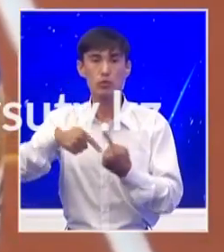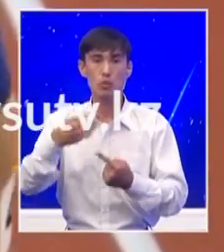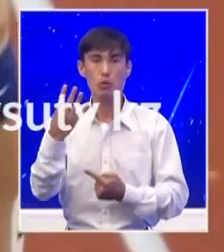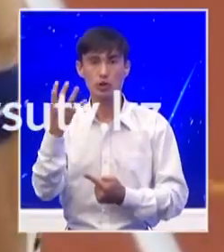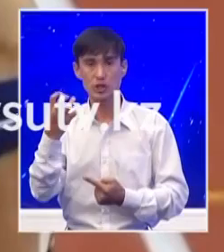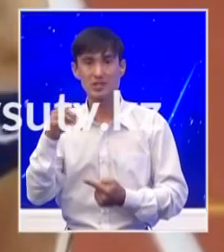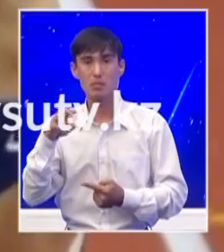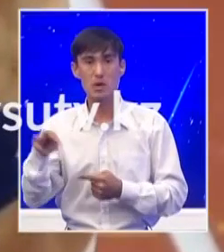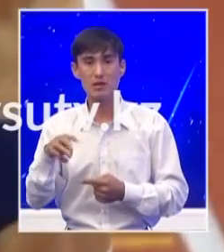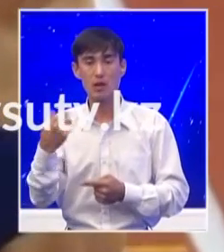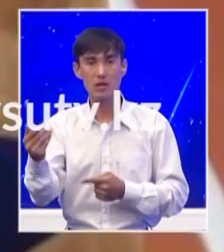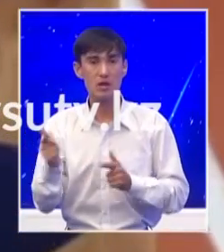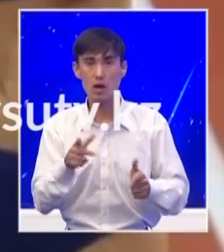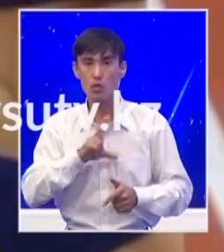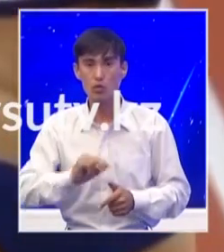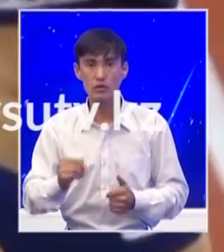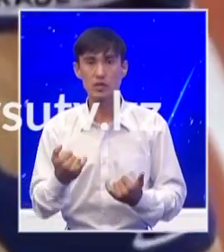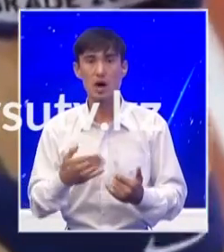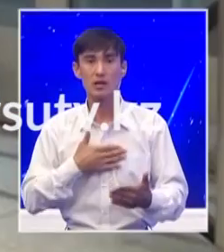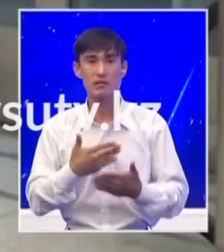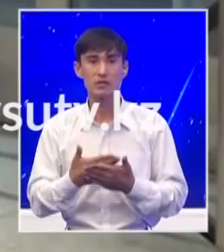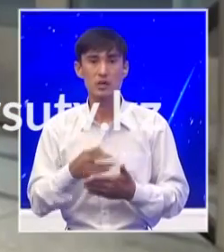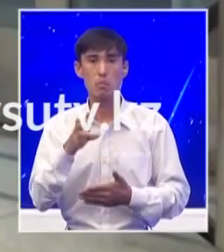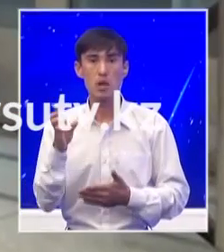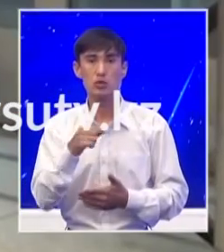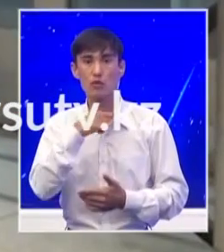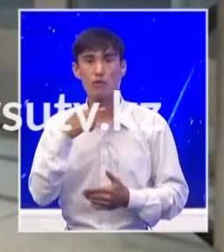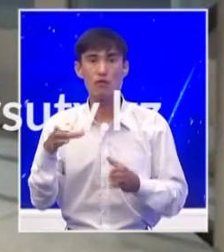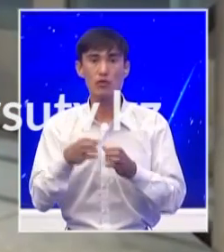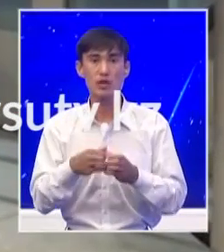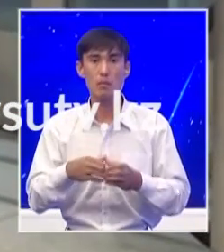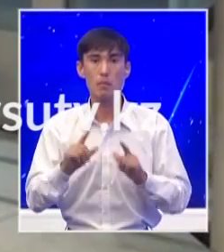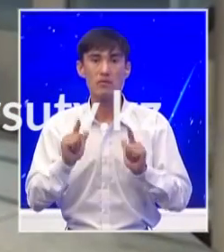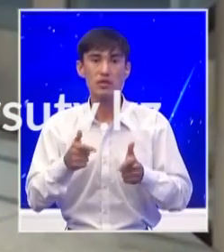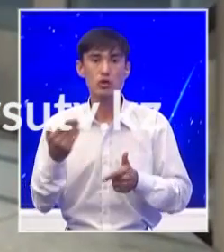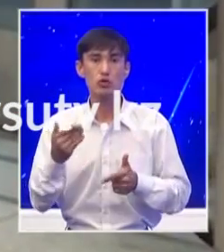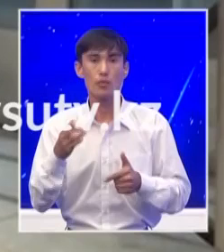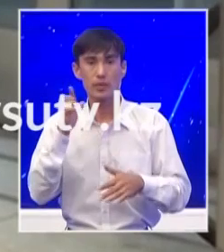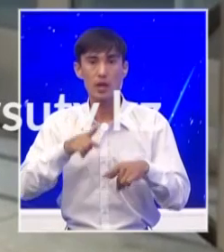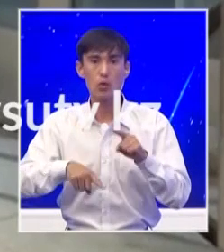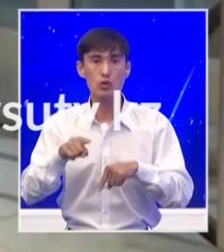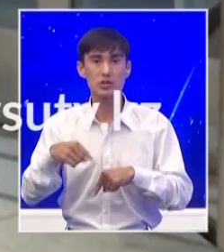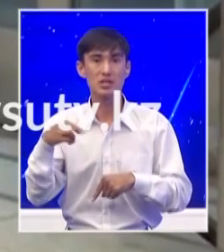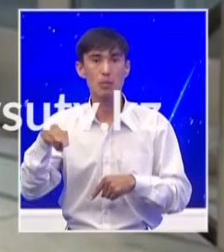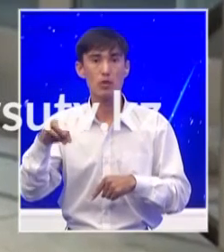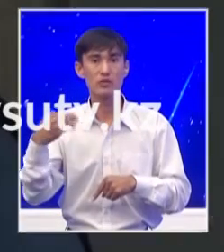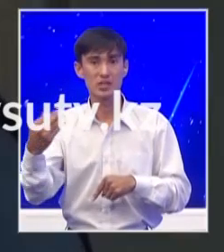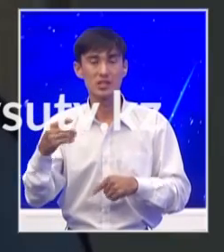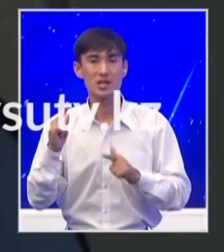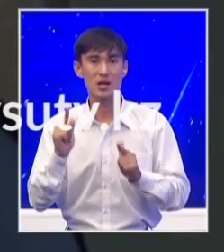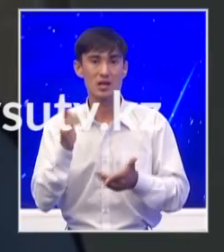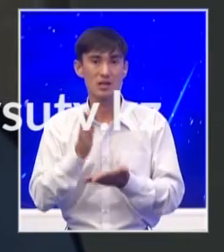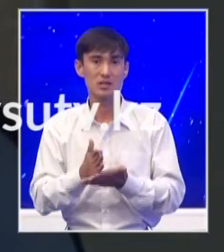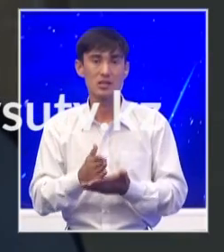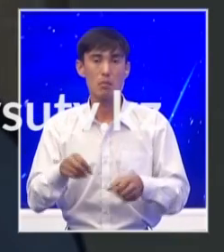она не готовилась. Активисты из Белорусского фонда спортивной солидарности подтвердили, что на родине Тимановской действительно грозит